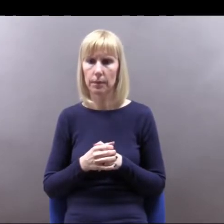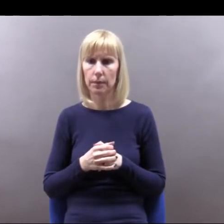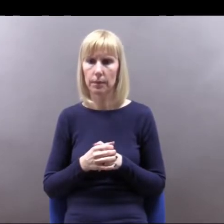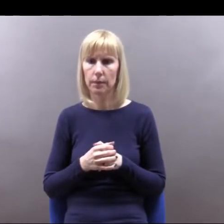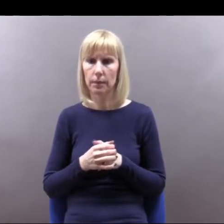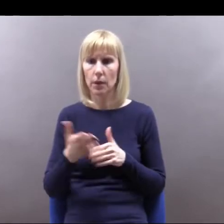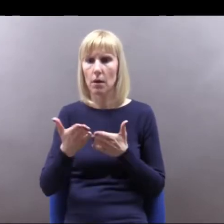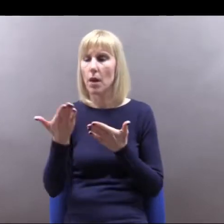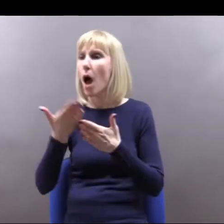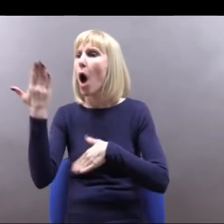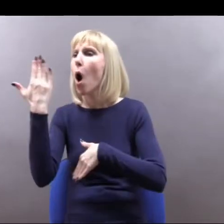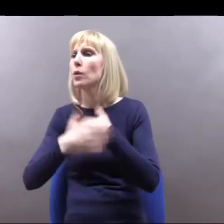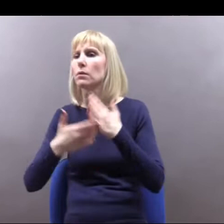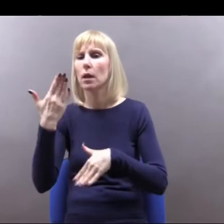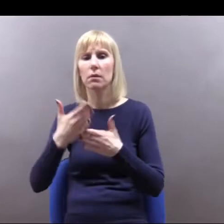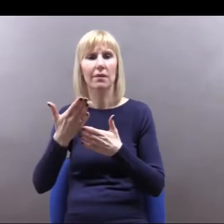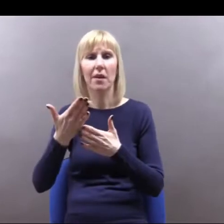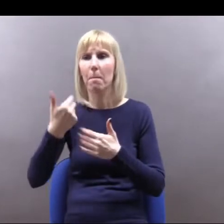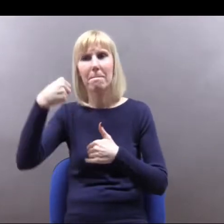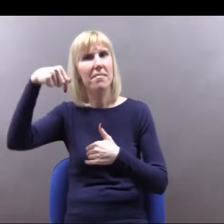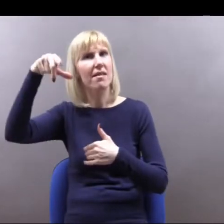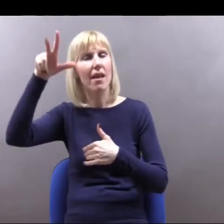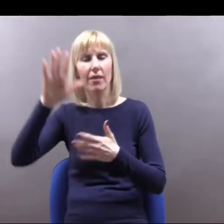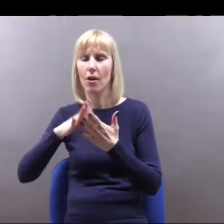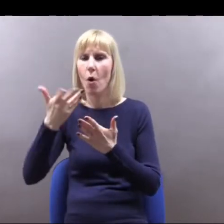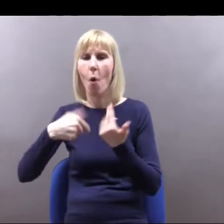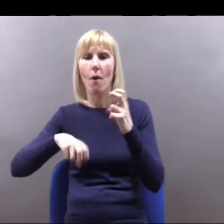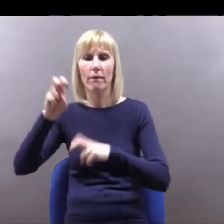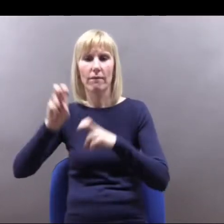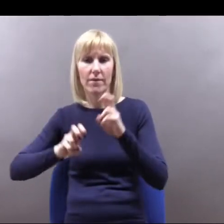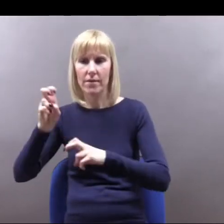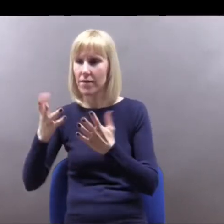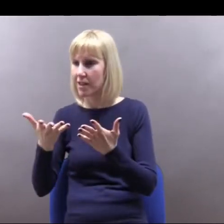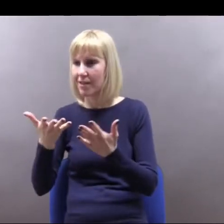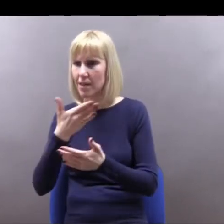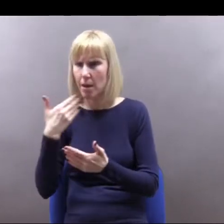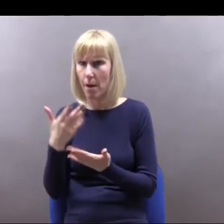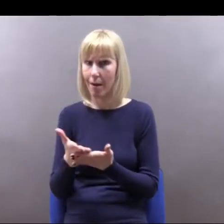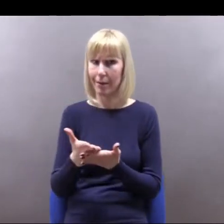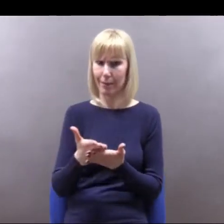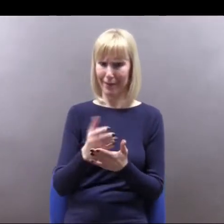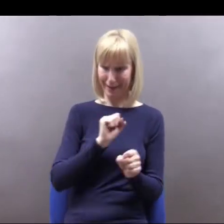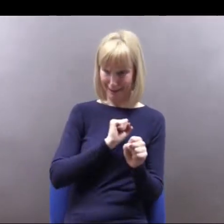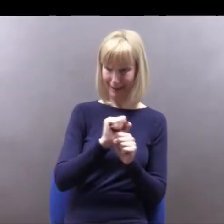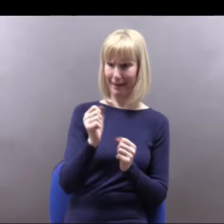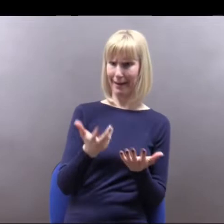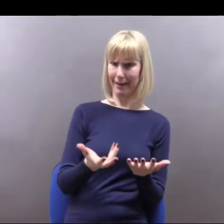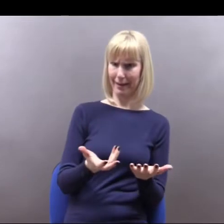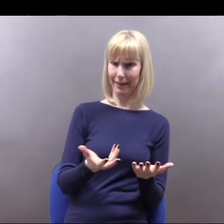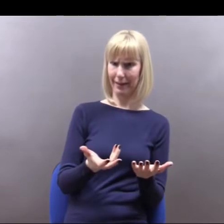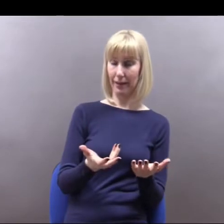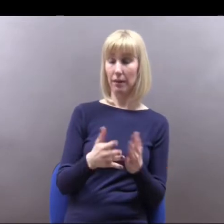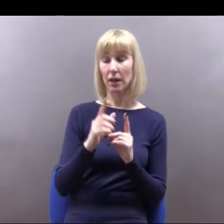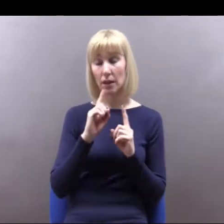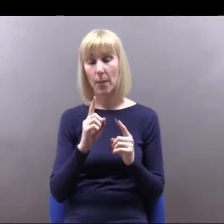rozwiązań technicznych, o które są oczywiście kluczowe, bardzo ważnym elementem jest ta część ludzka,